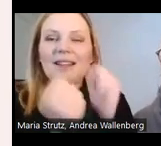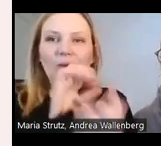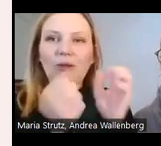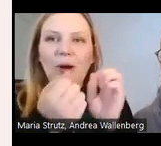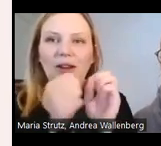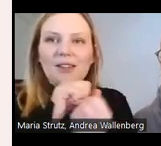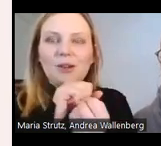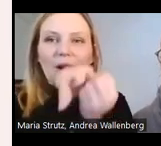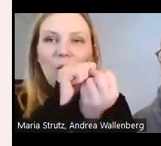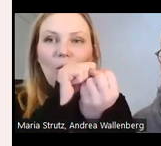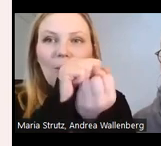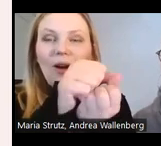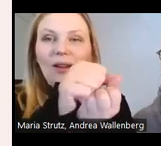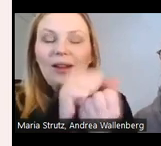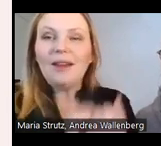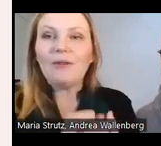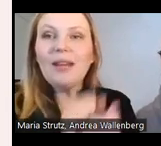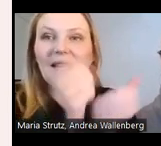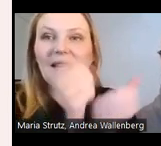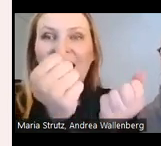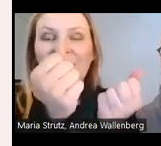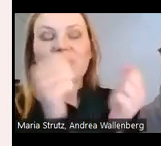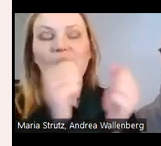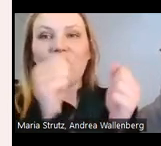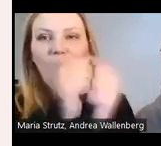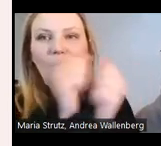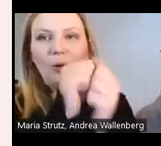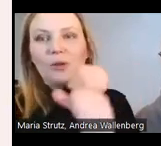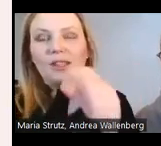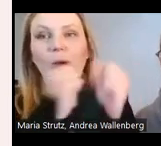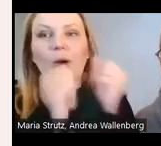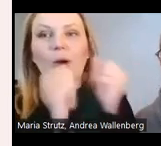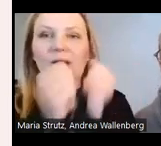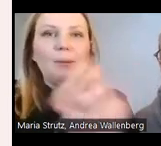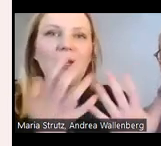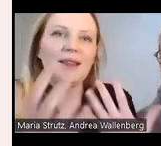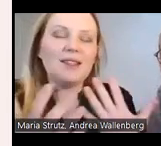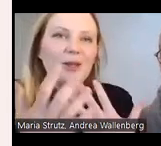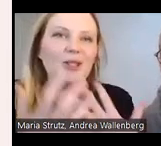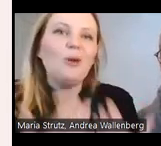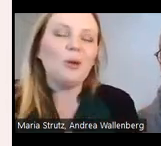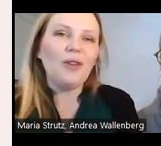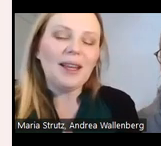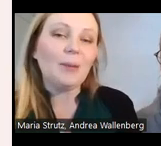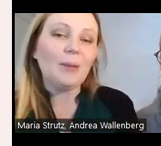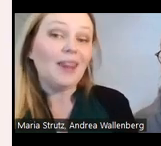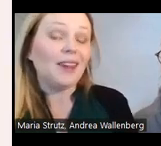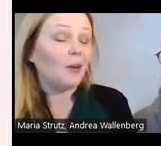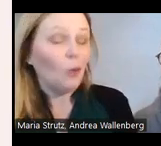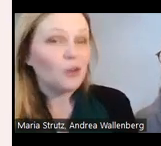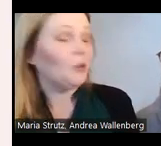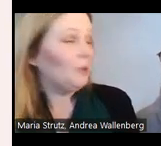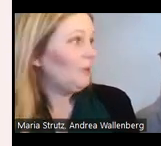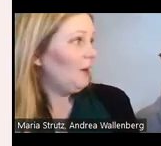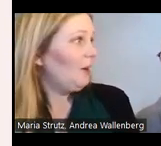det är lite svårt för barnet kanske att hålla koll på vilken rumsligt hand som ska vara var och hur de ska slå ihop. Så att det blir lite som en jollerutveckling med